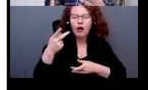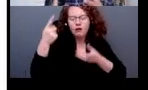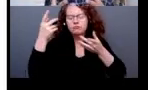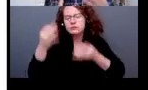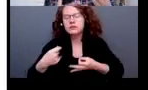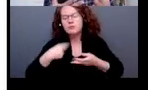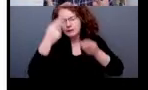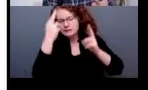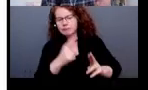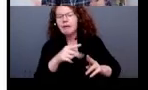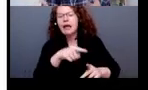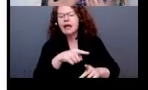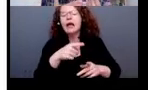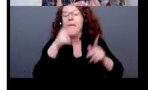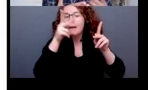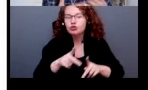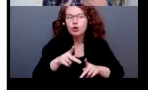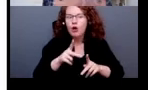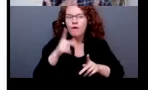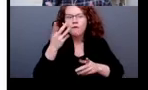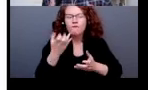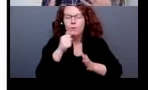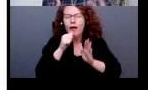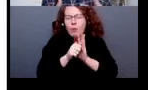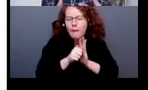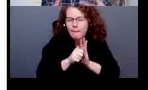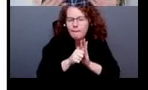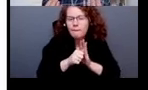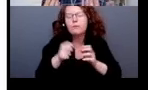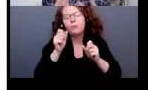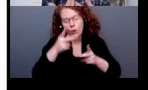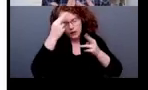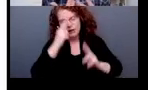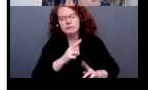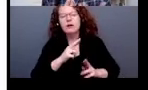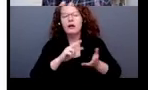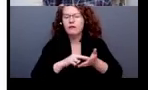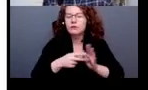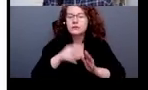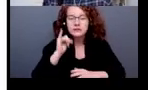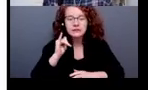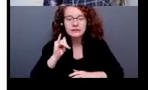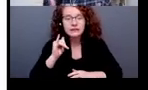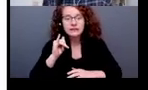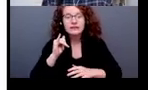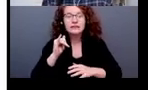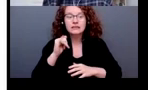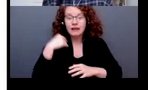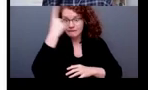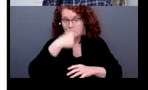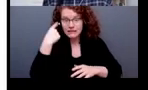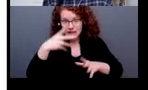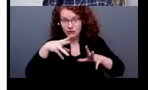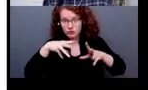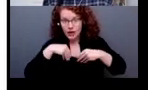respecter d'une certaine manière l'anonymat des personnes avec qui on a travaillé. C'est pourquoi souvent, lorsqu'on pouvait voir les visages